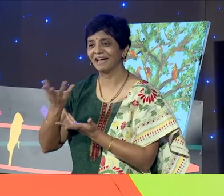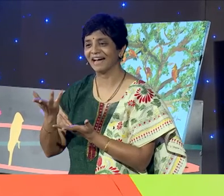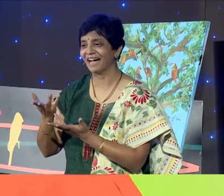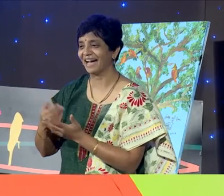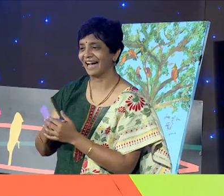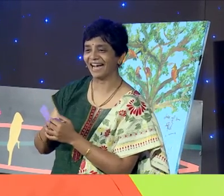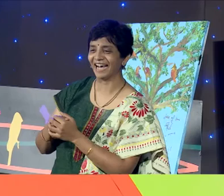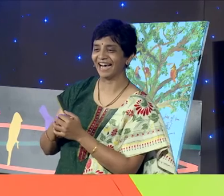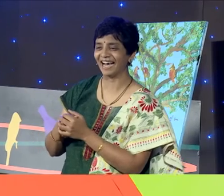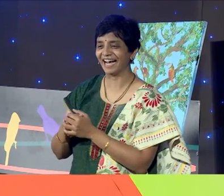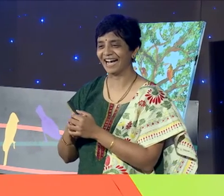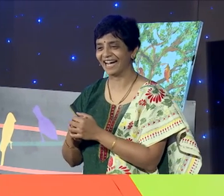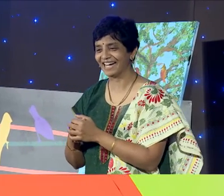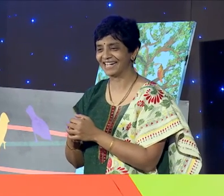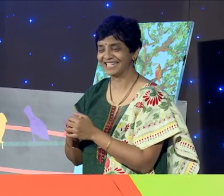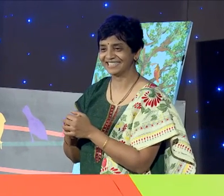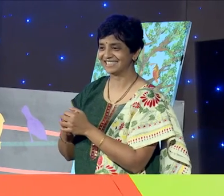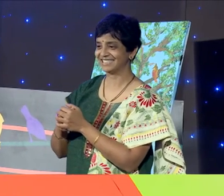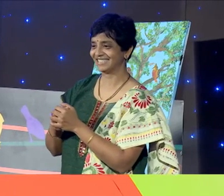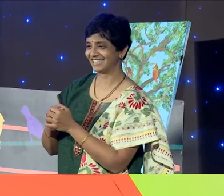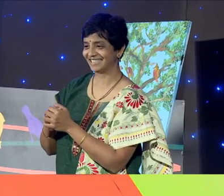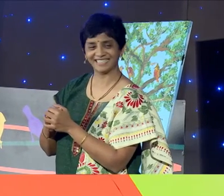है कल लंबी पतवार बन सकती है,